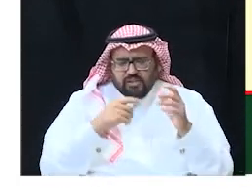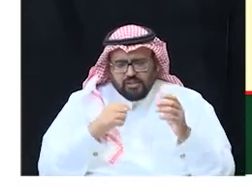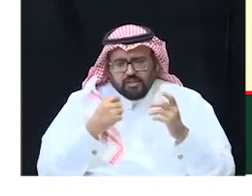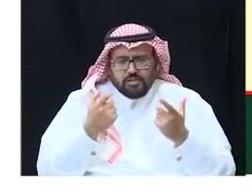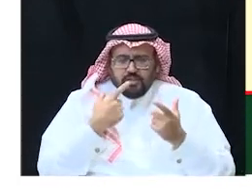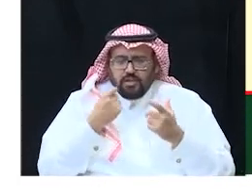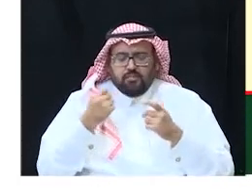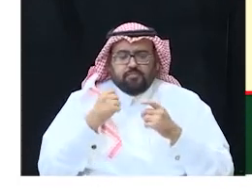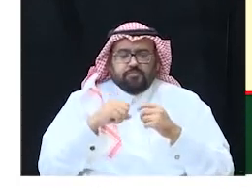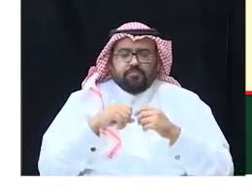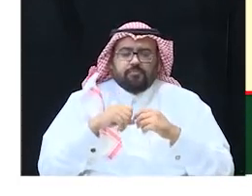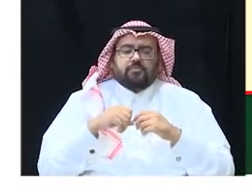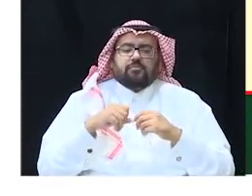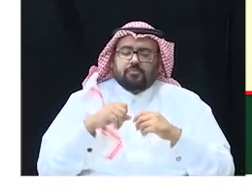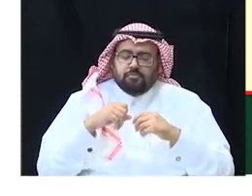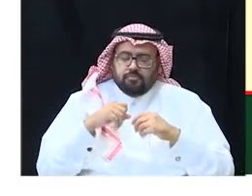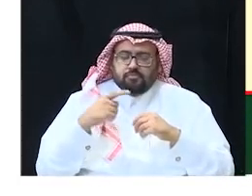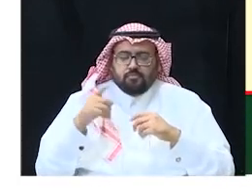الجسم.